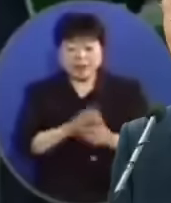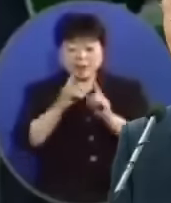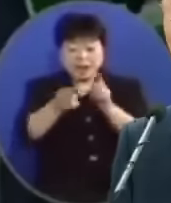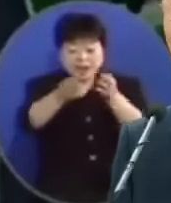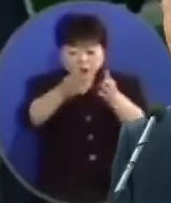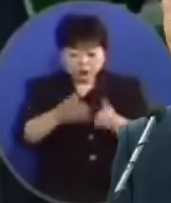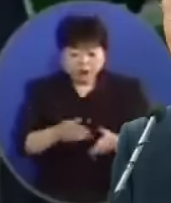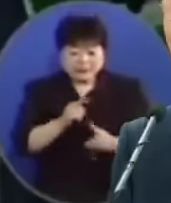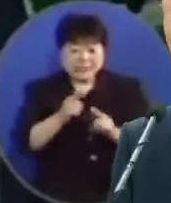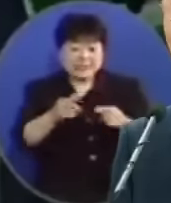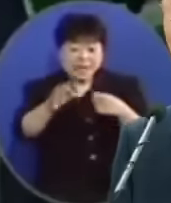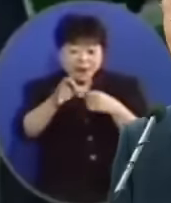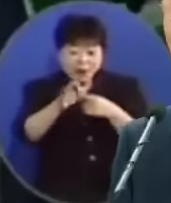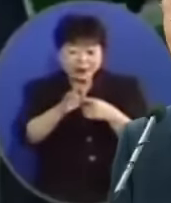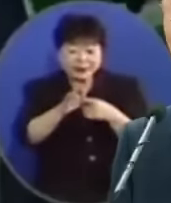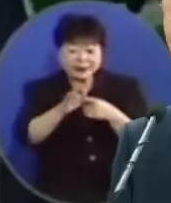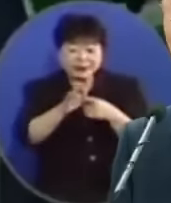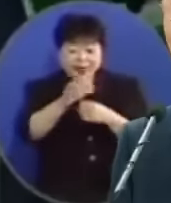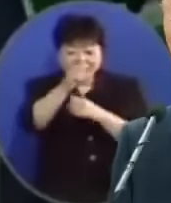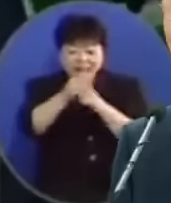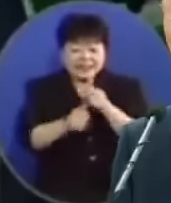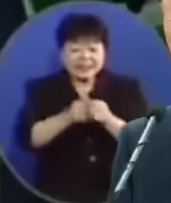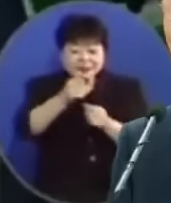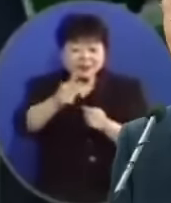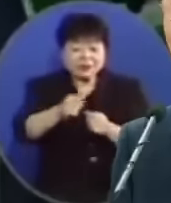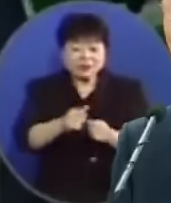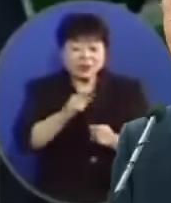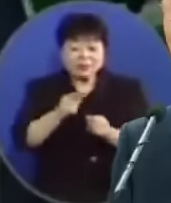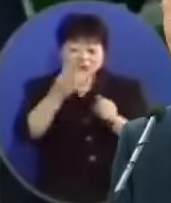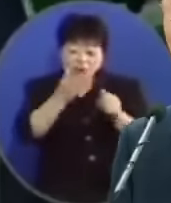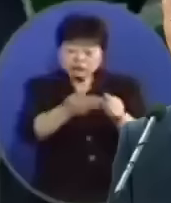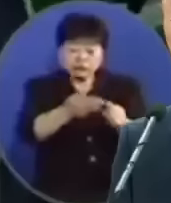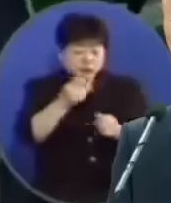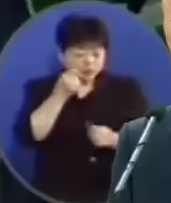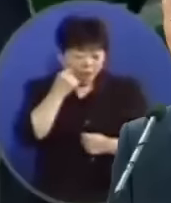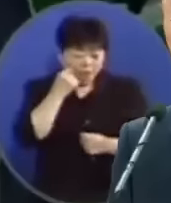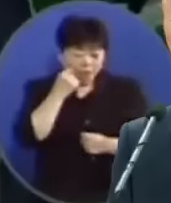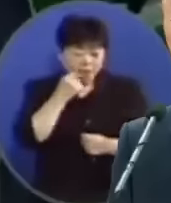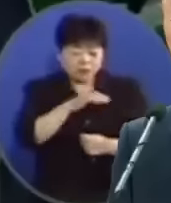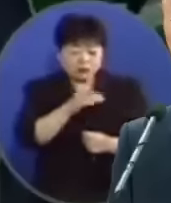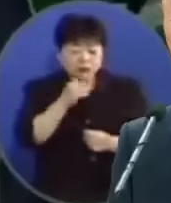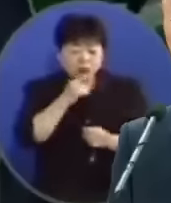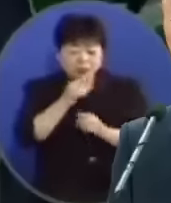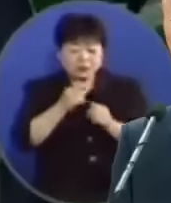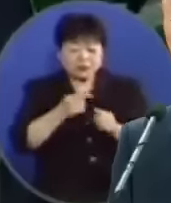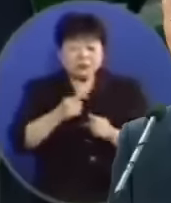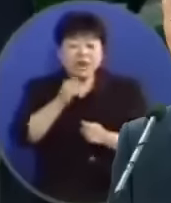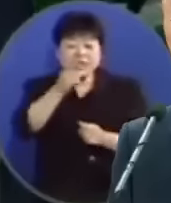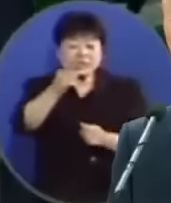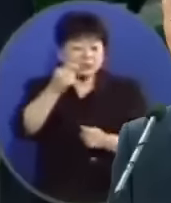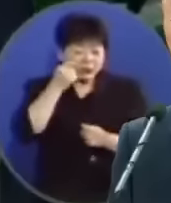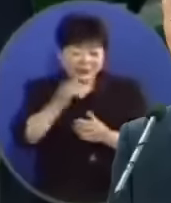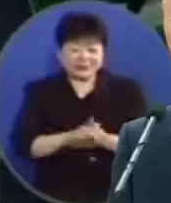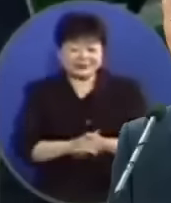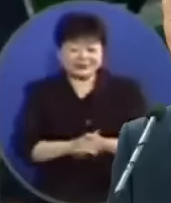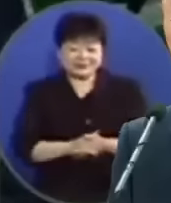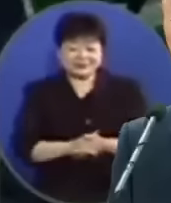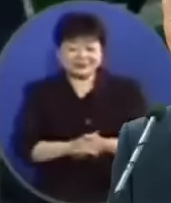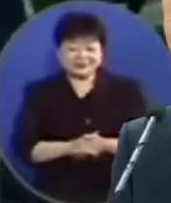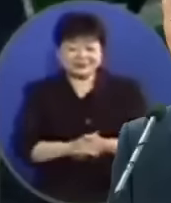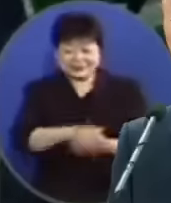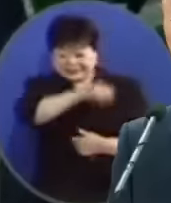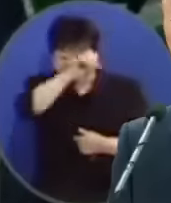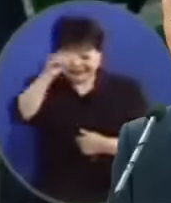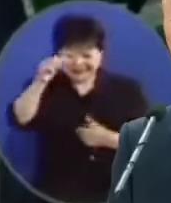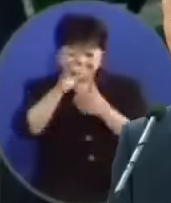말을 통하지 않고는 하나님이 우리에게 말씀하시도 아니하시고 우리도 하나님께 말씀을 드릴 수가 없습니다. 우리 장로님이